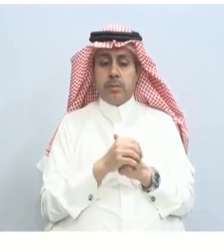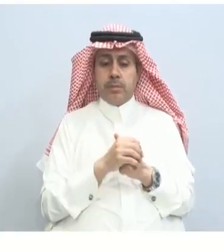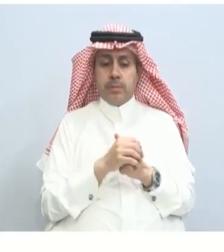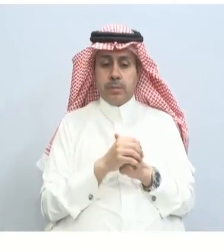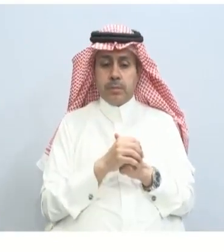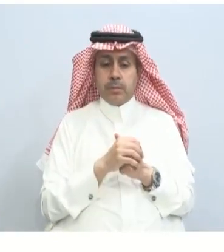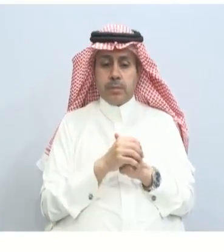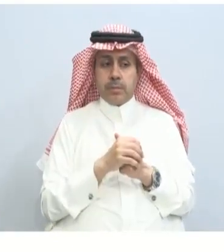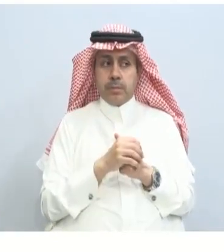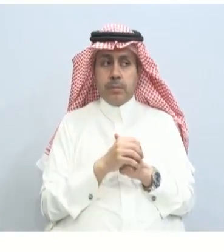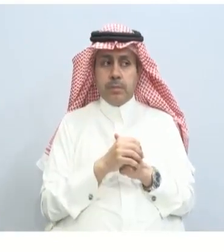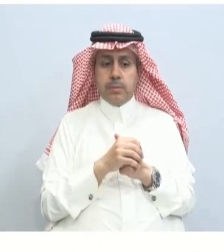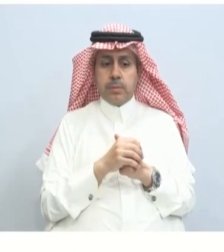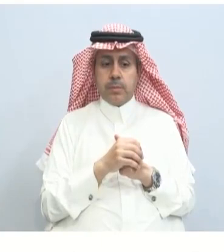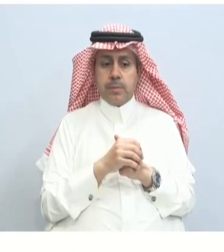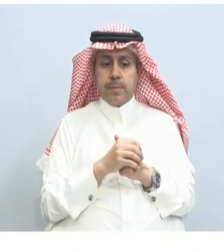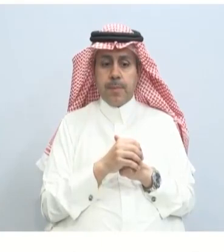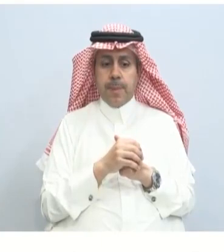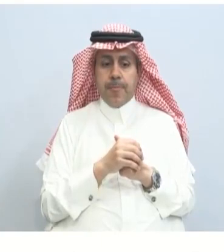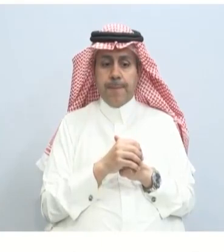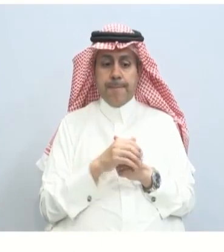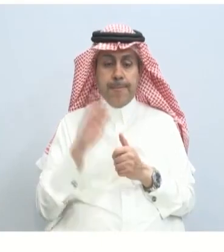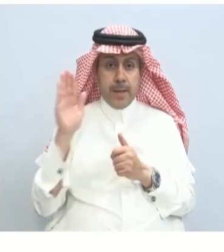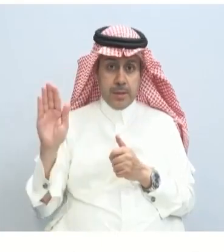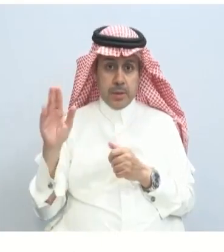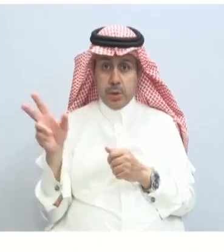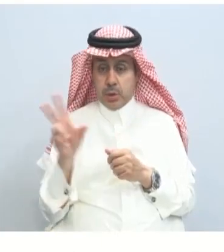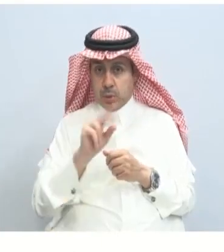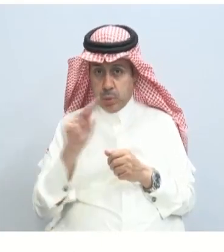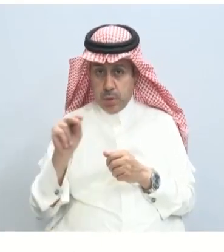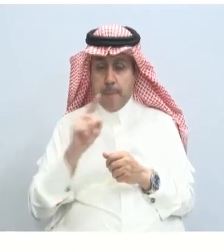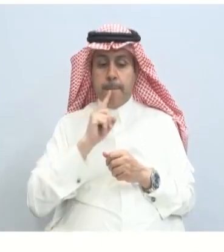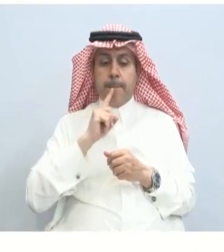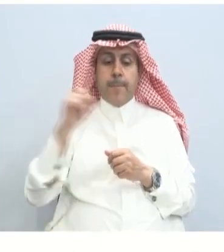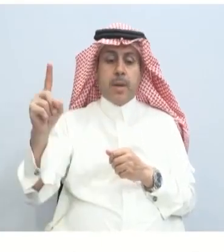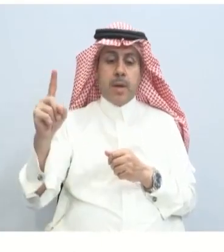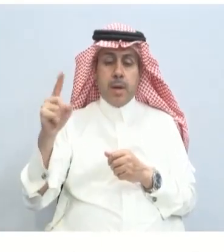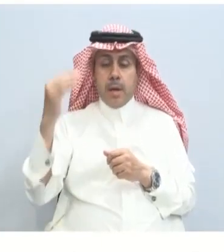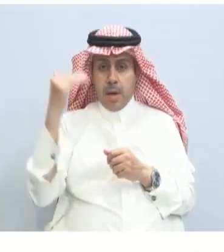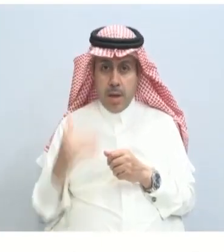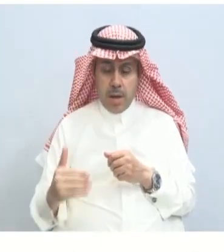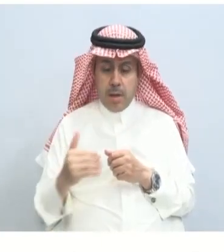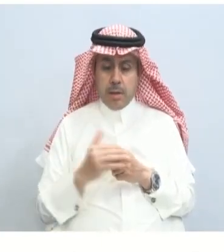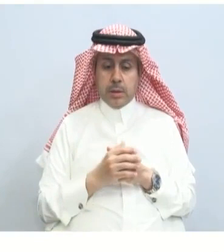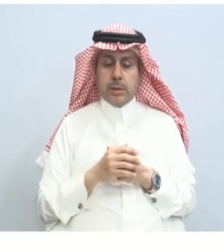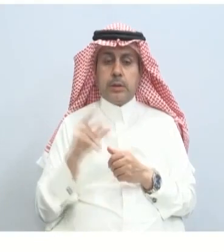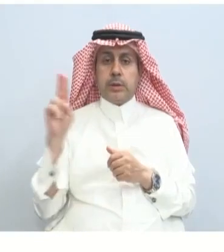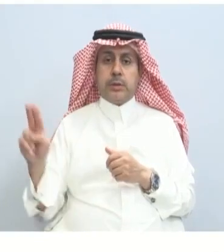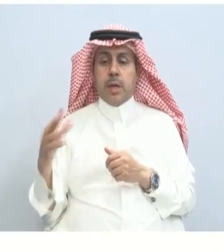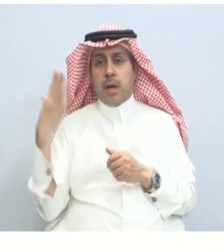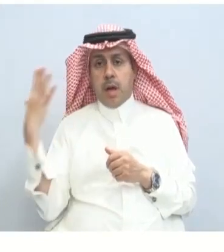قاعده اللي اعطاني اياها فبالتالي بقول اس تساوي 100 على تان